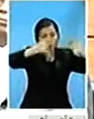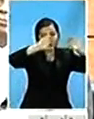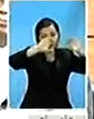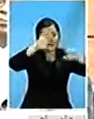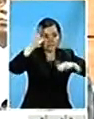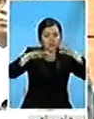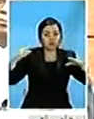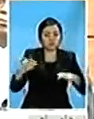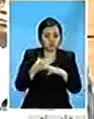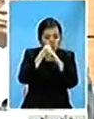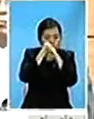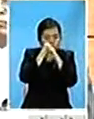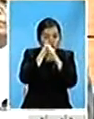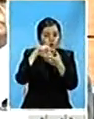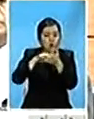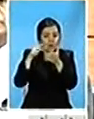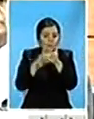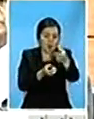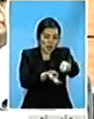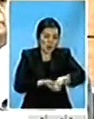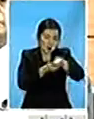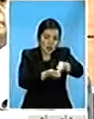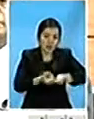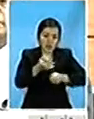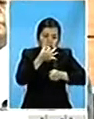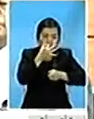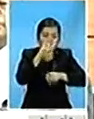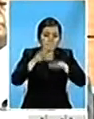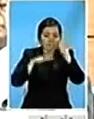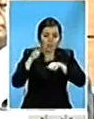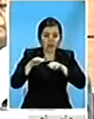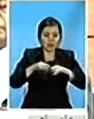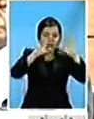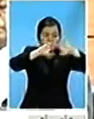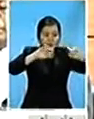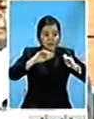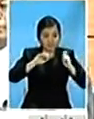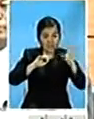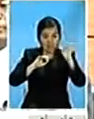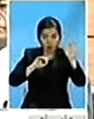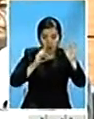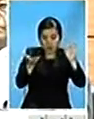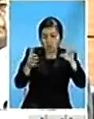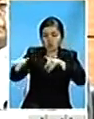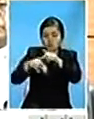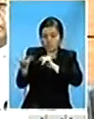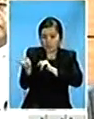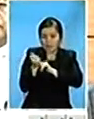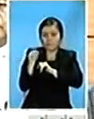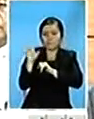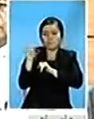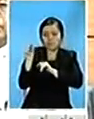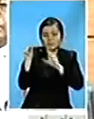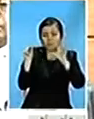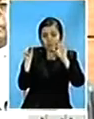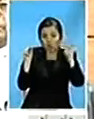ากับว่าเกษตรกรได้เพียง30จากทุกๆ100บาทที่รัฐบาลได้ใช้ซึ่งถ้าเปรียบเทียบกับโครงการ